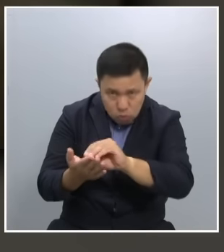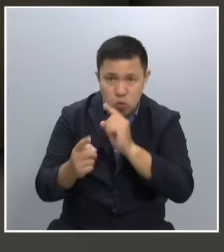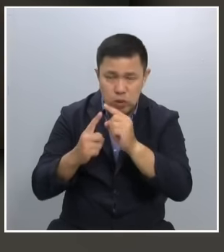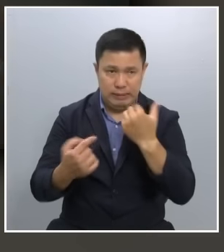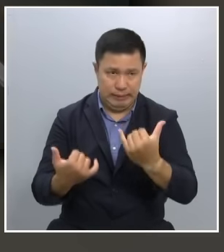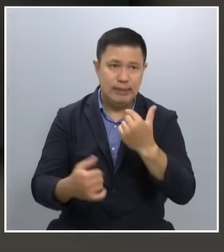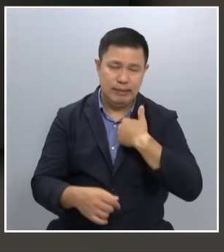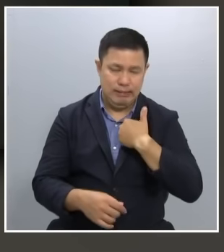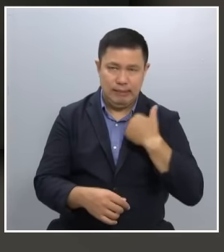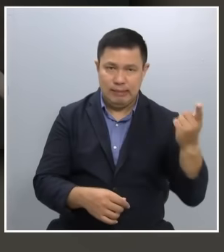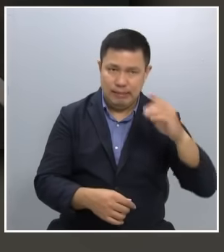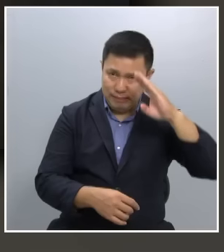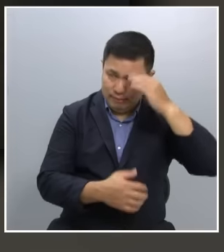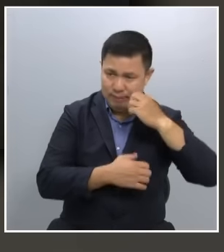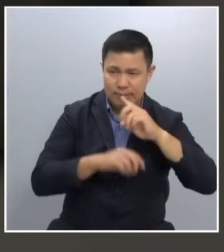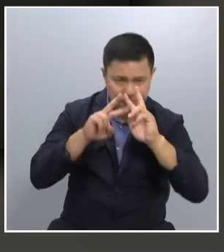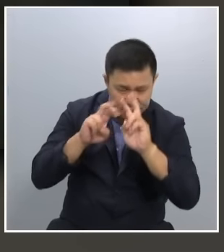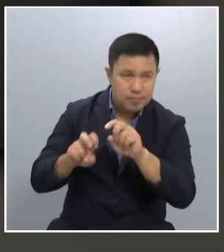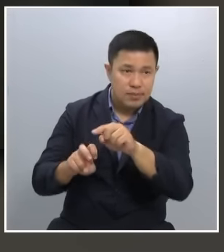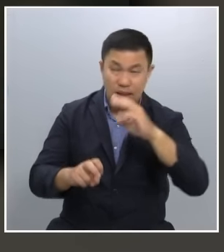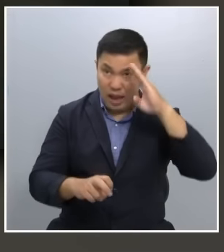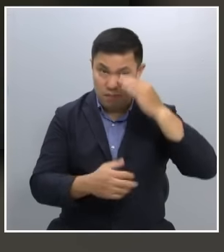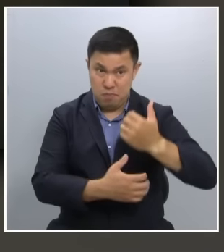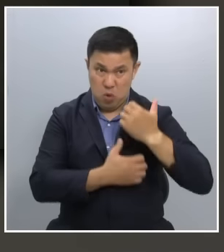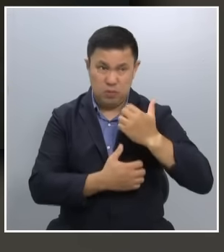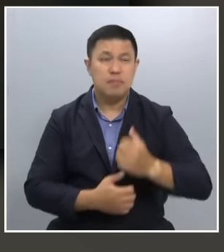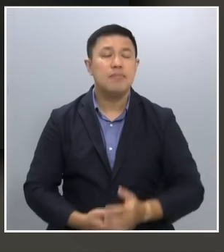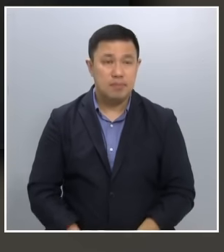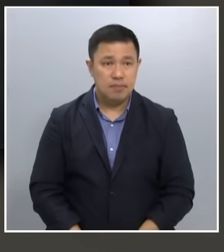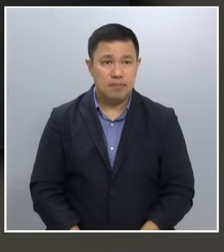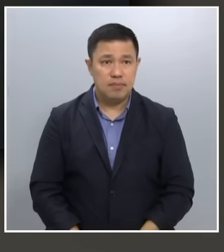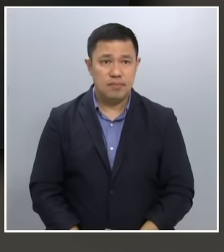นี่ฮะ ของกองทัพบกนะคะ